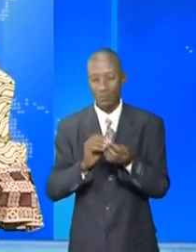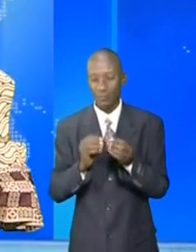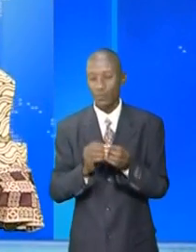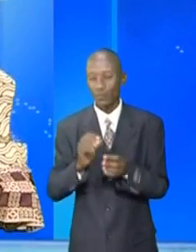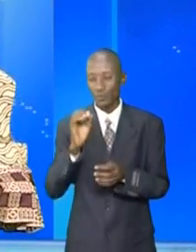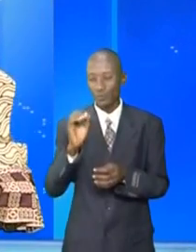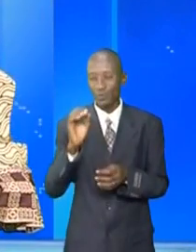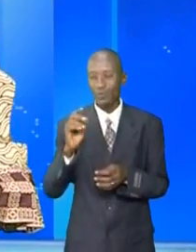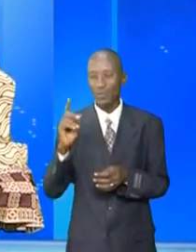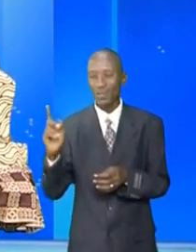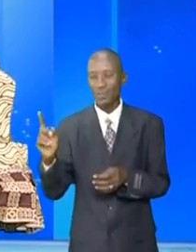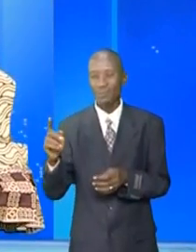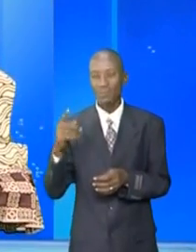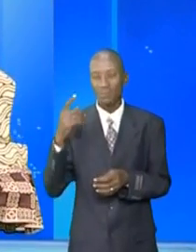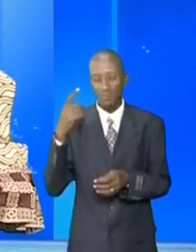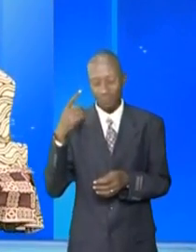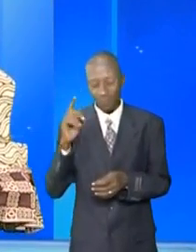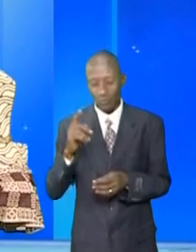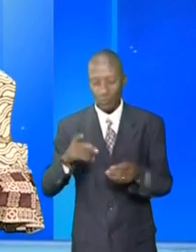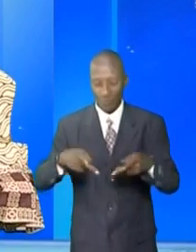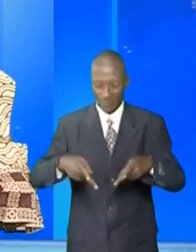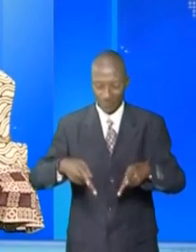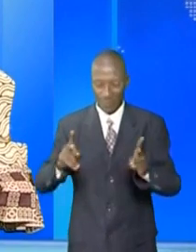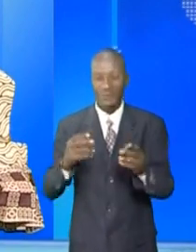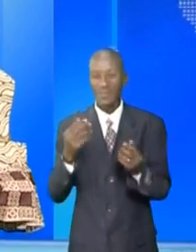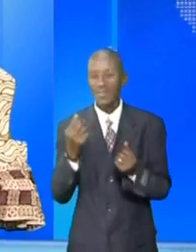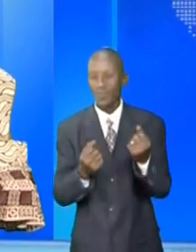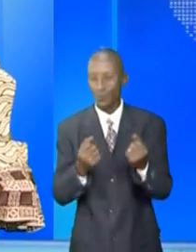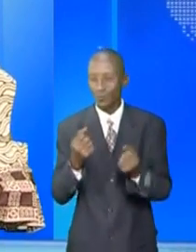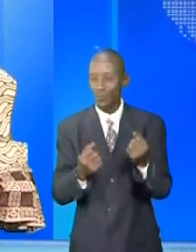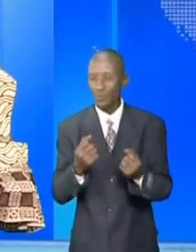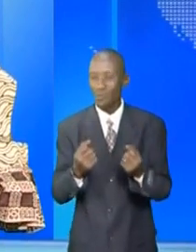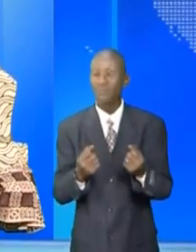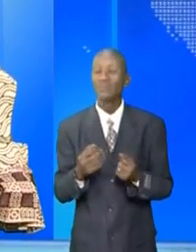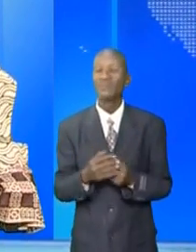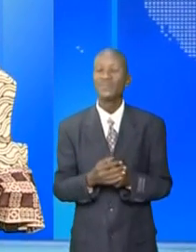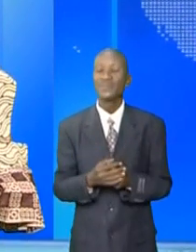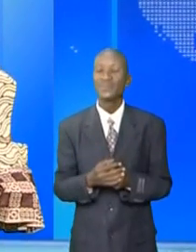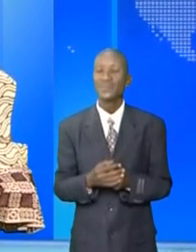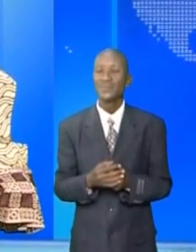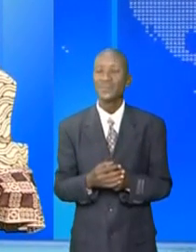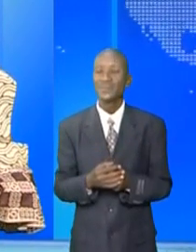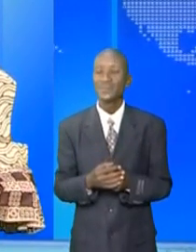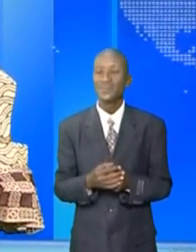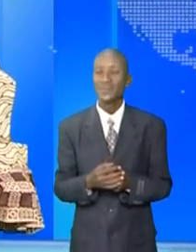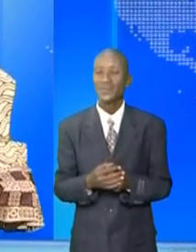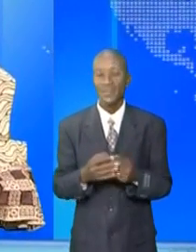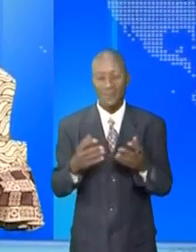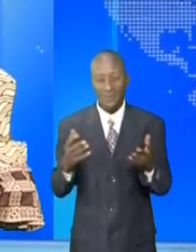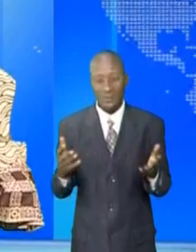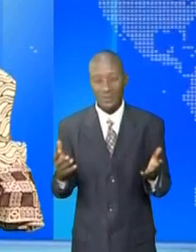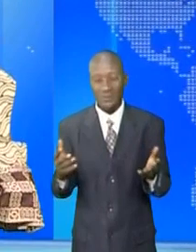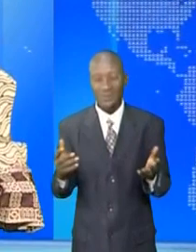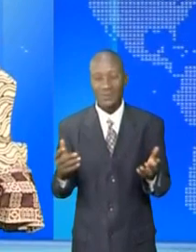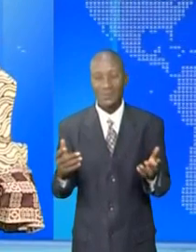production des permis de conduire biométriques sécurisés avec puce de la République démocratique du Congo qu'après analyse de